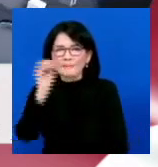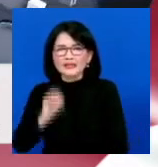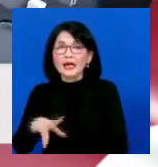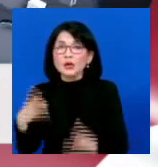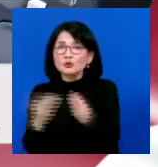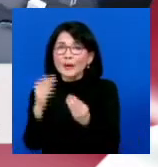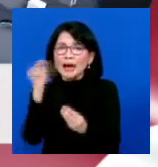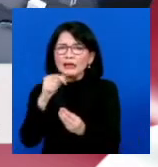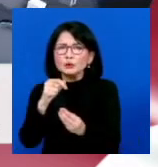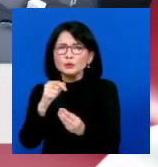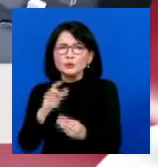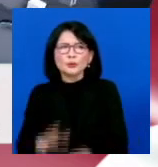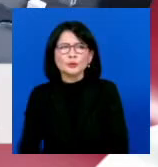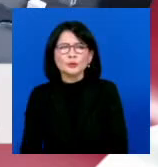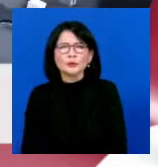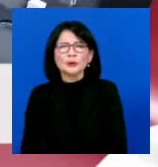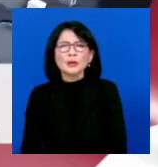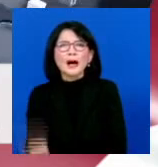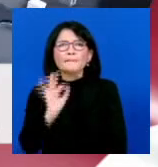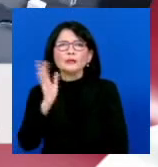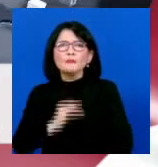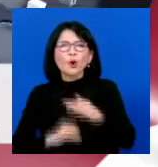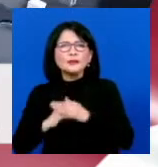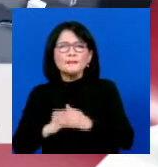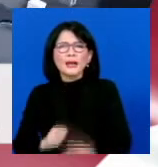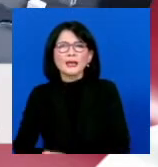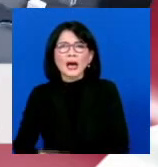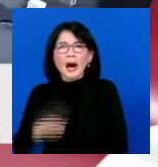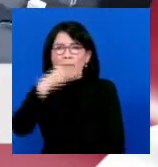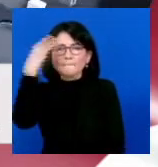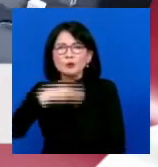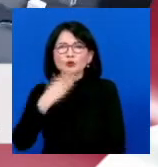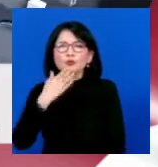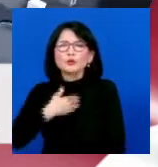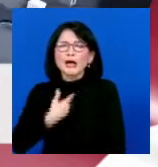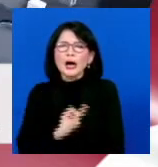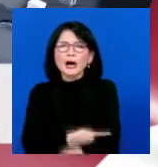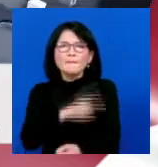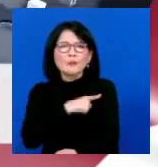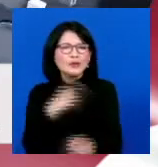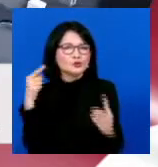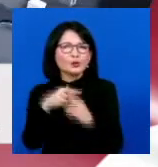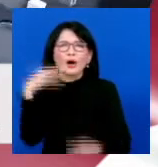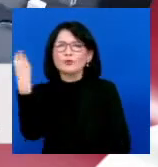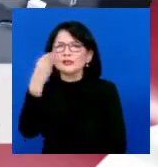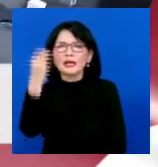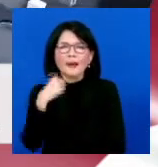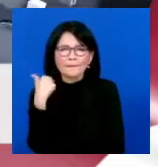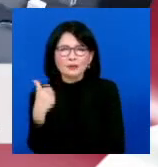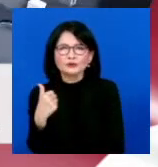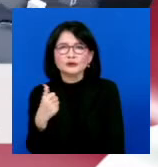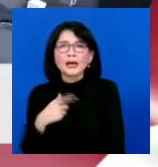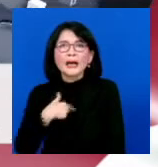tersebut jauh dari optimal sementara baluku memiliki beragam potensi destinasi wisata yang dapat